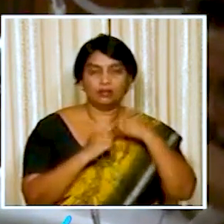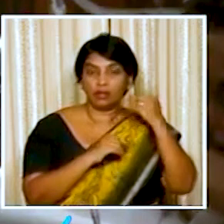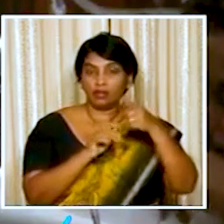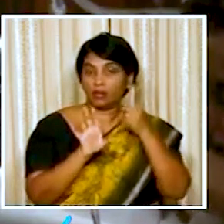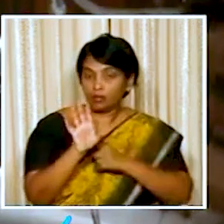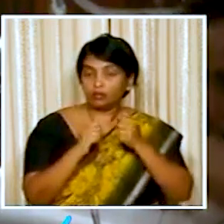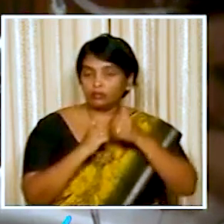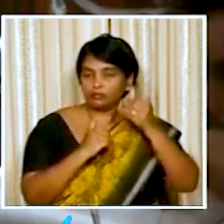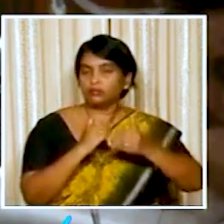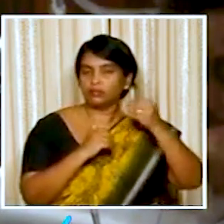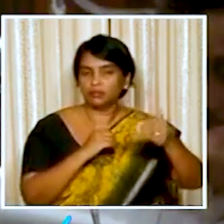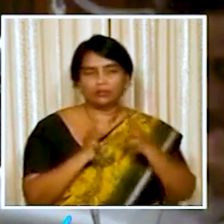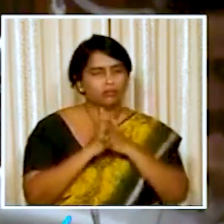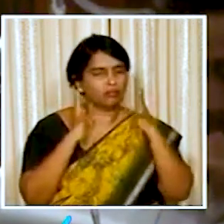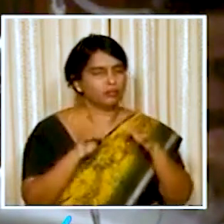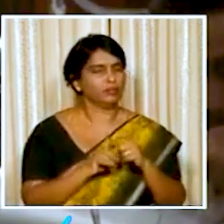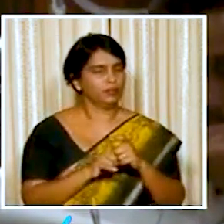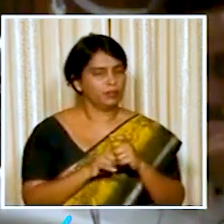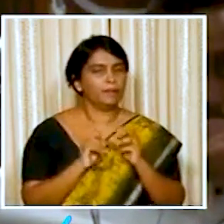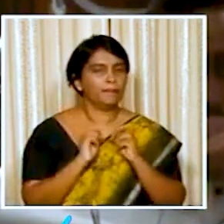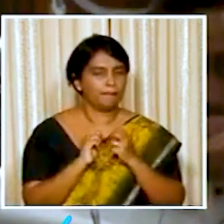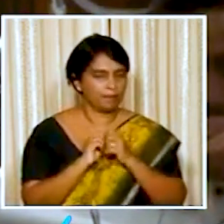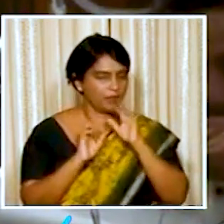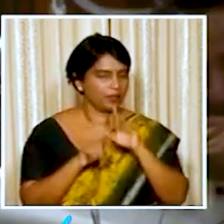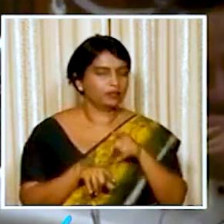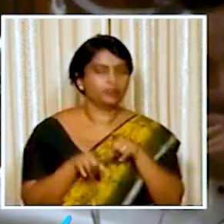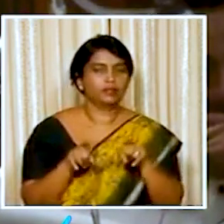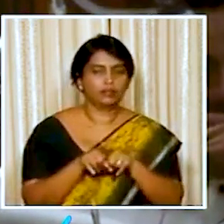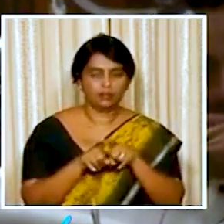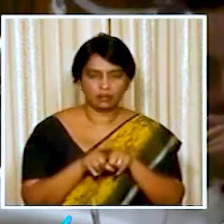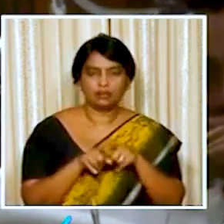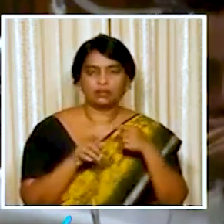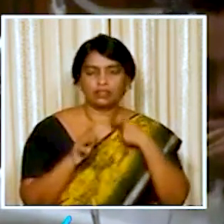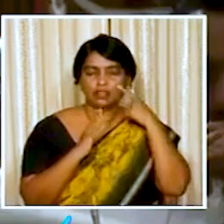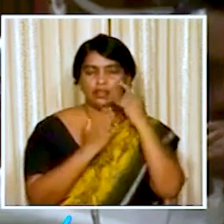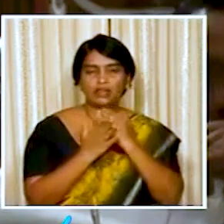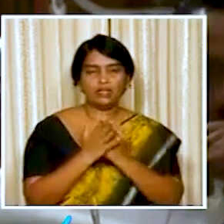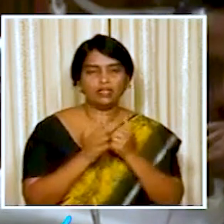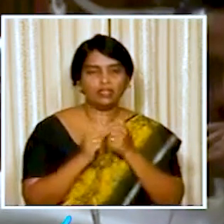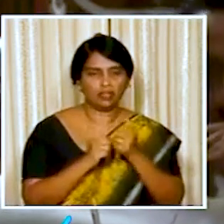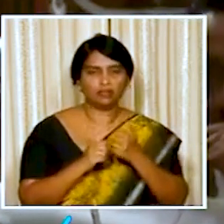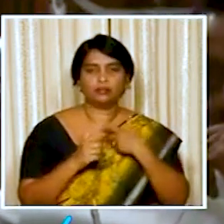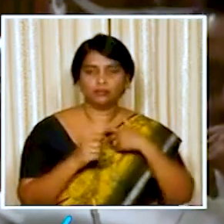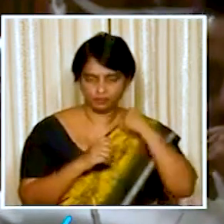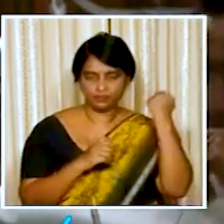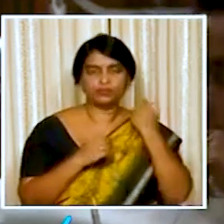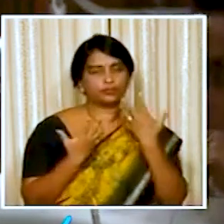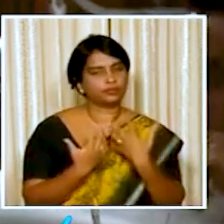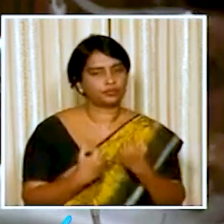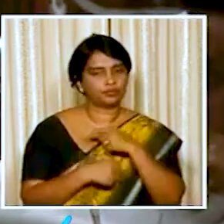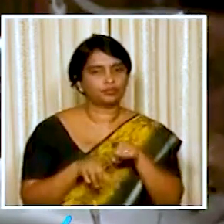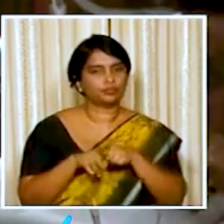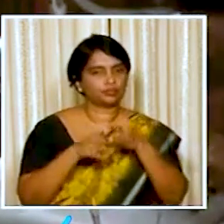නැද්ද? මේ විදිහට වරපතල ලෙස මෙයට පහර වදිනවා. ඉතින් මුලාසුරණ මන්ත්‍රීතුමනි මම කතාවම අවසන් කරනවා නැවතත් මතක් කරමින් මේ